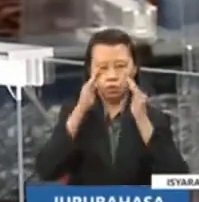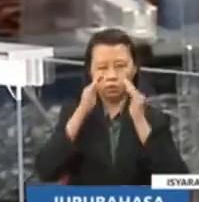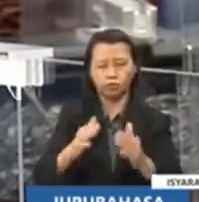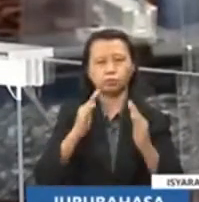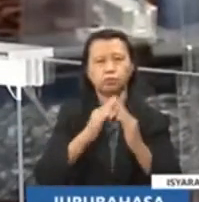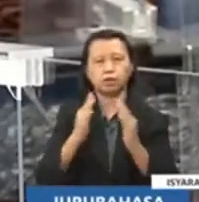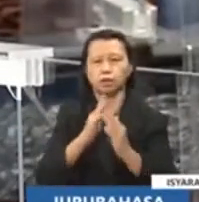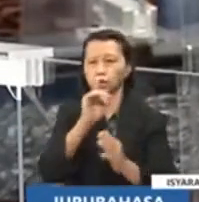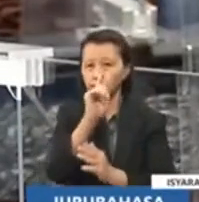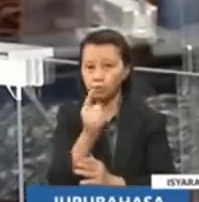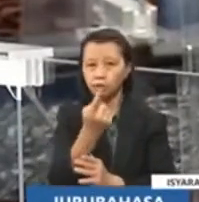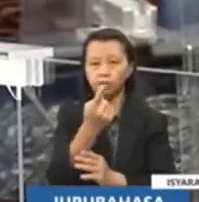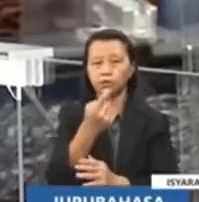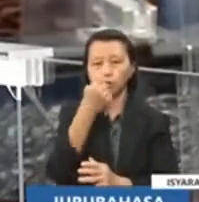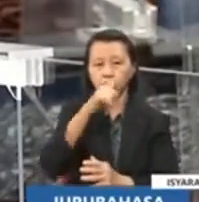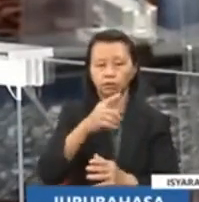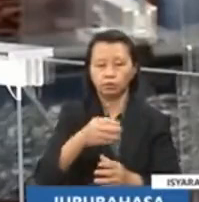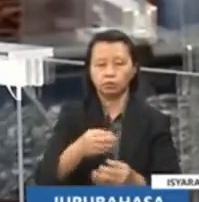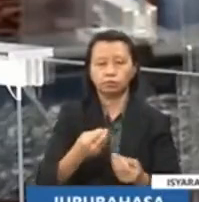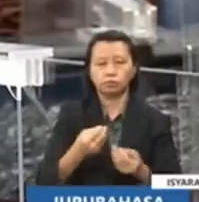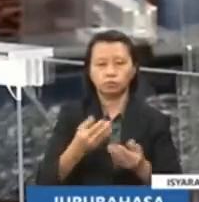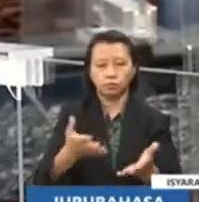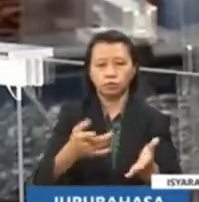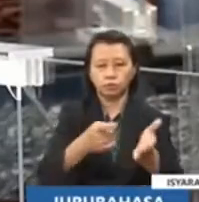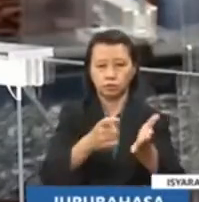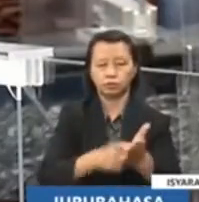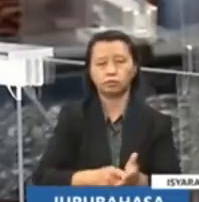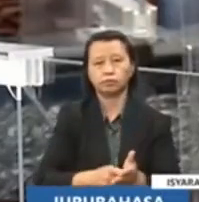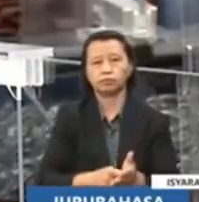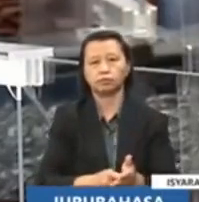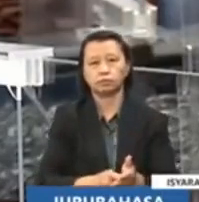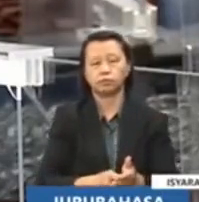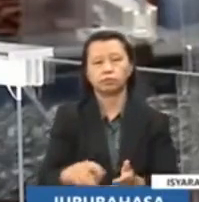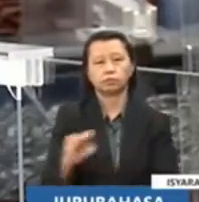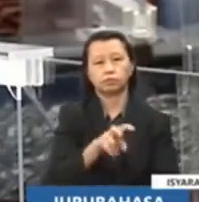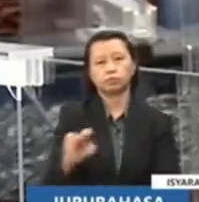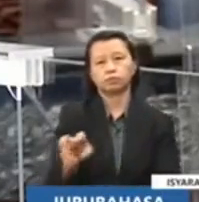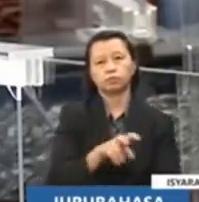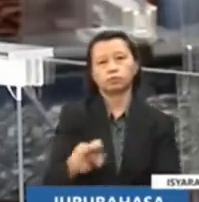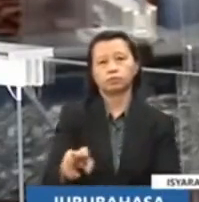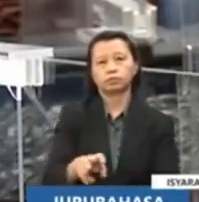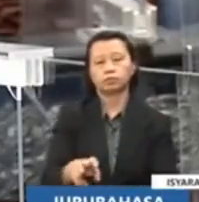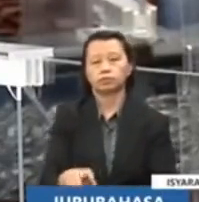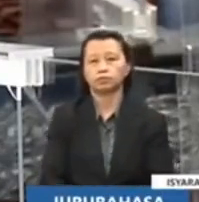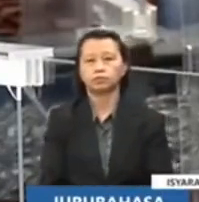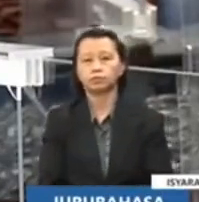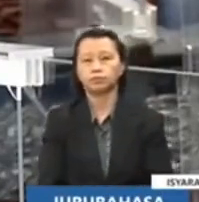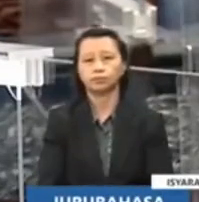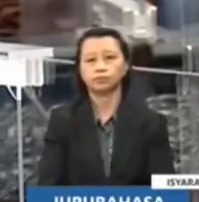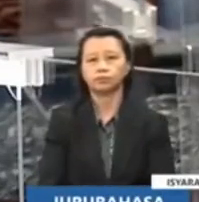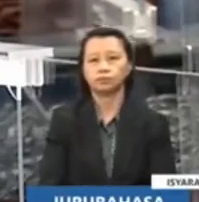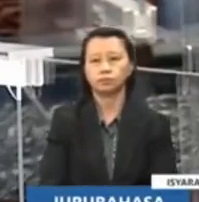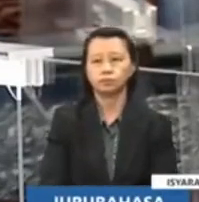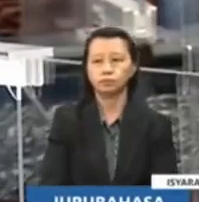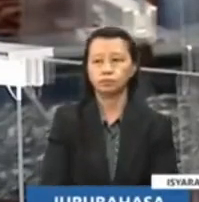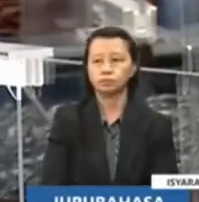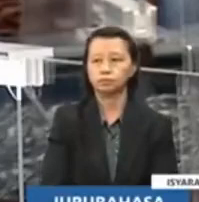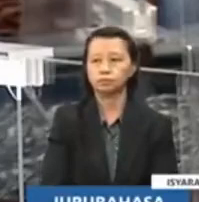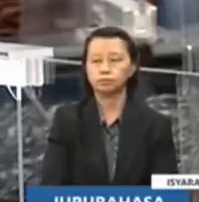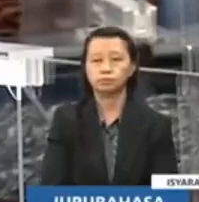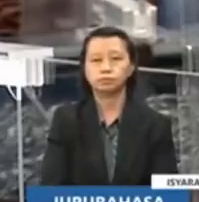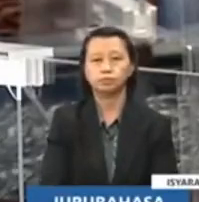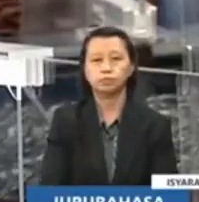kepada bandar-bandar bagi memenuhi keperluan pengangkutan penduduk tempatan.